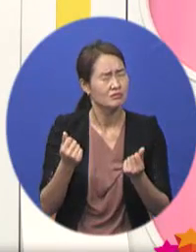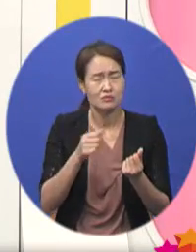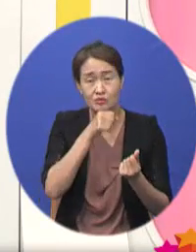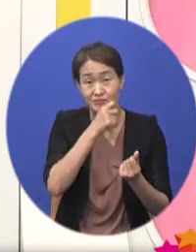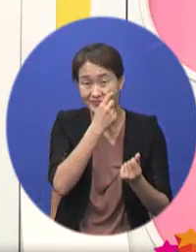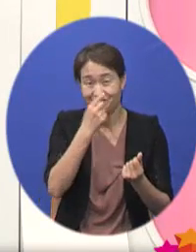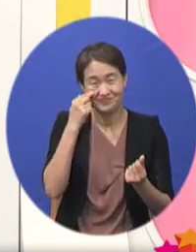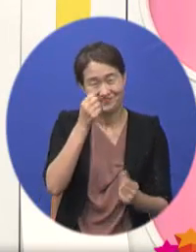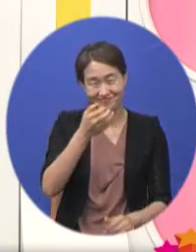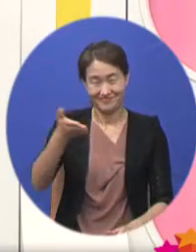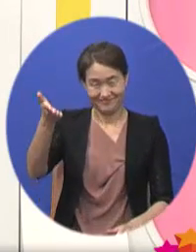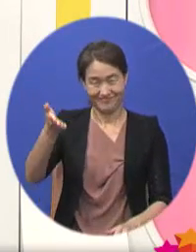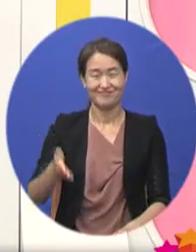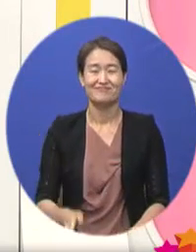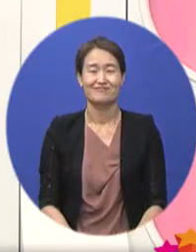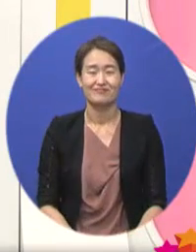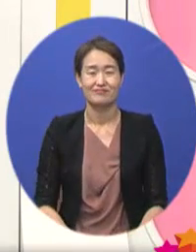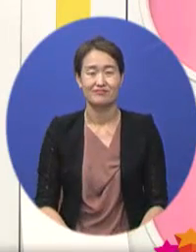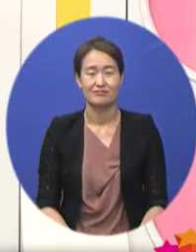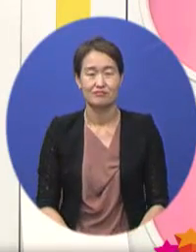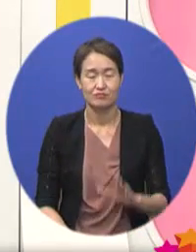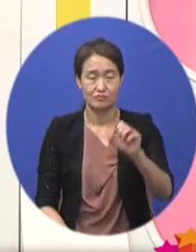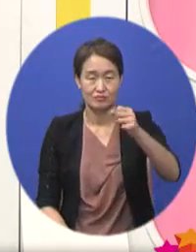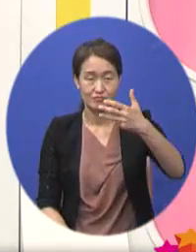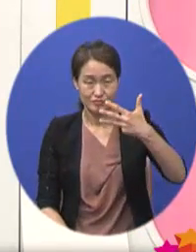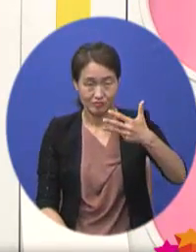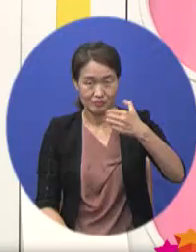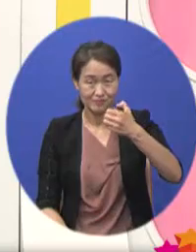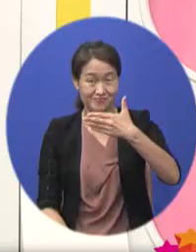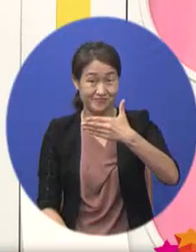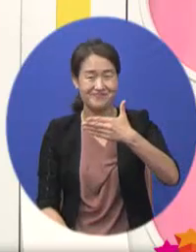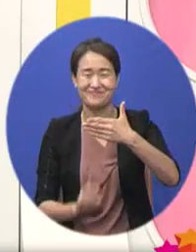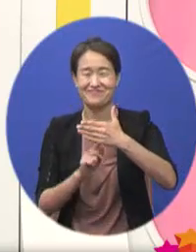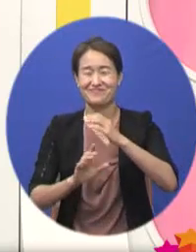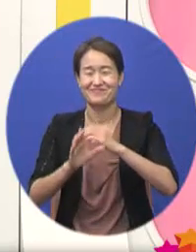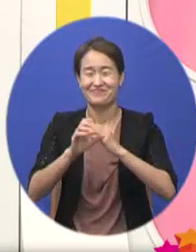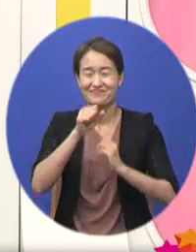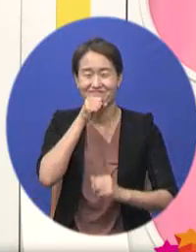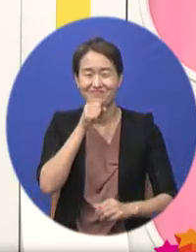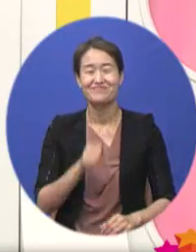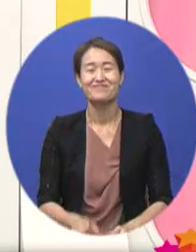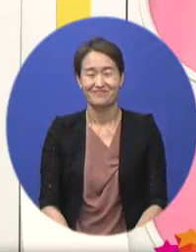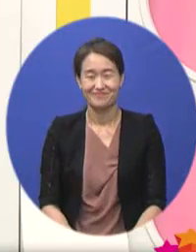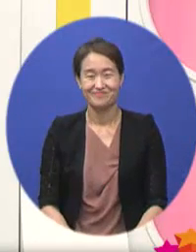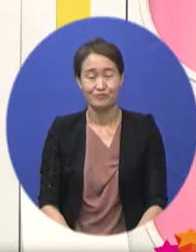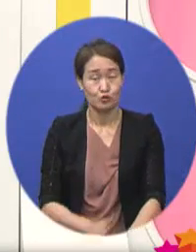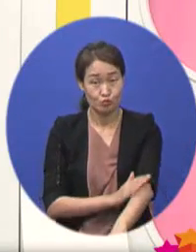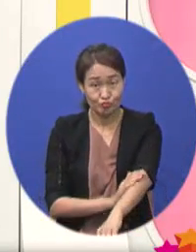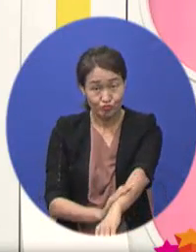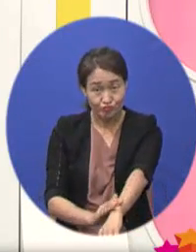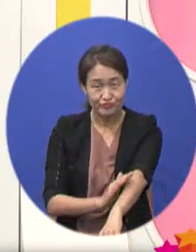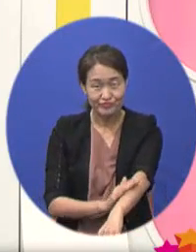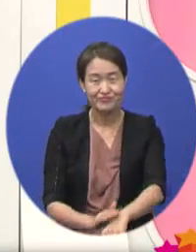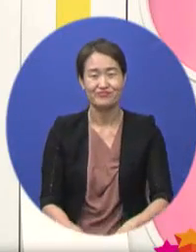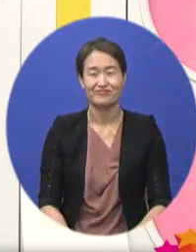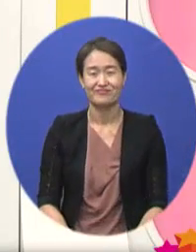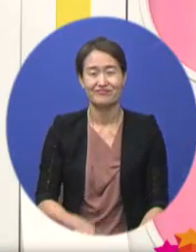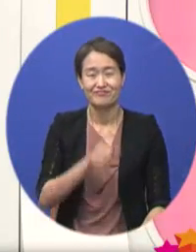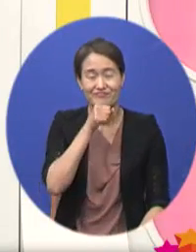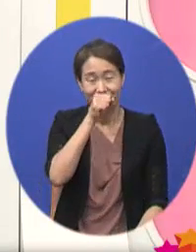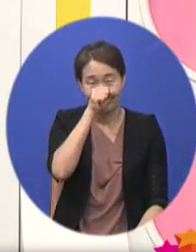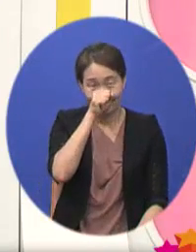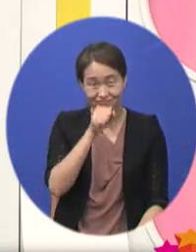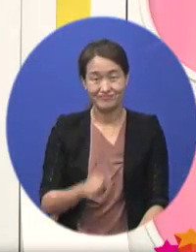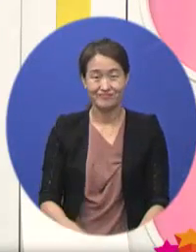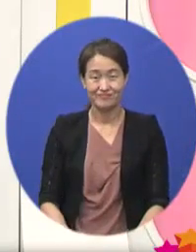점수 확인할게요. 예. 점수는요? 요? 9점, 8점, 9점, 보너스 9점. 네, 잘했습니다. 네, 네 좋은 점수예요.